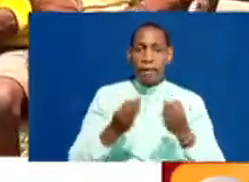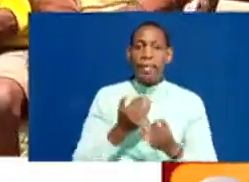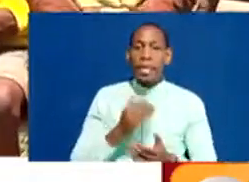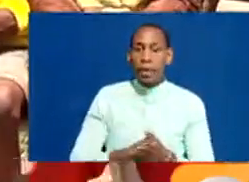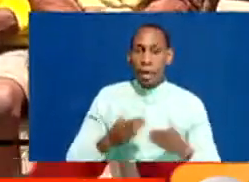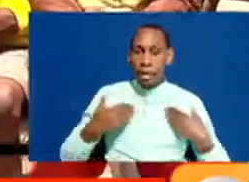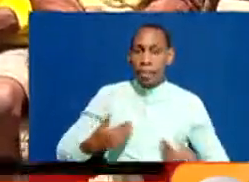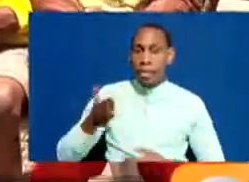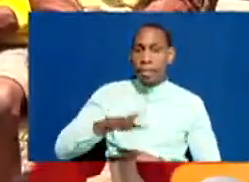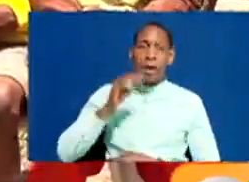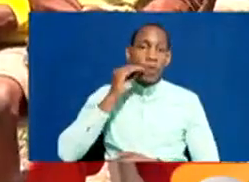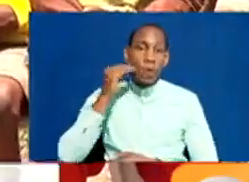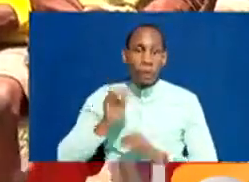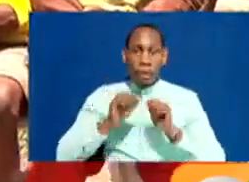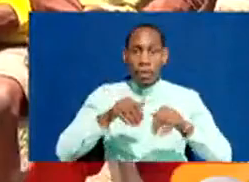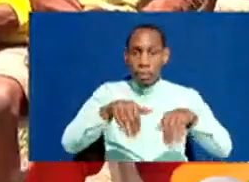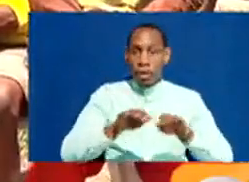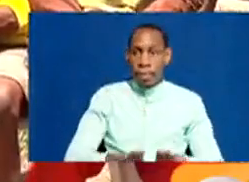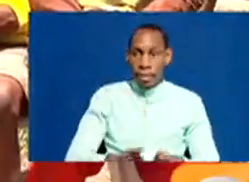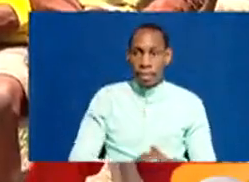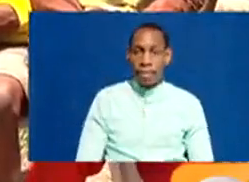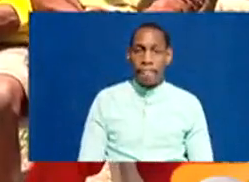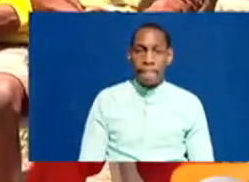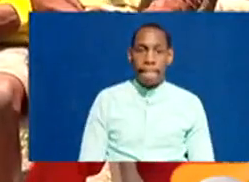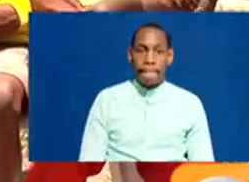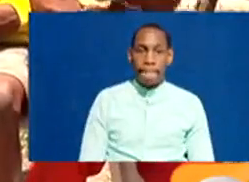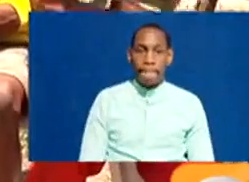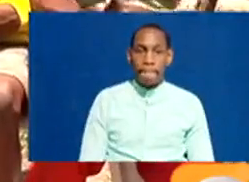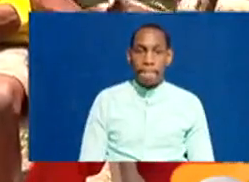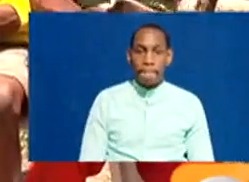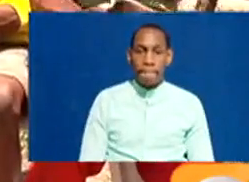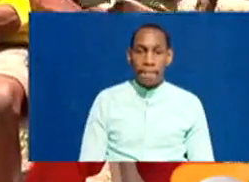Miriam kurejeshwa nyumbani ili wampumzishe. Miriam Nyambura, runinga ya Citizen.